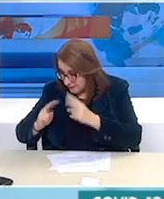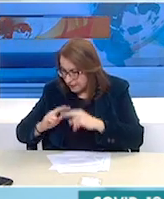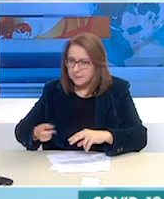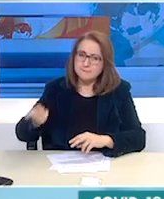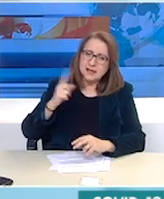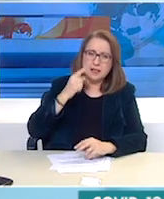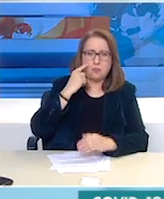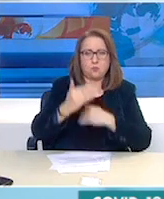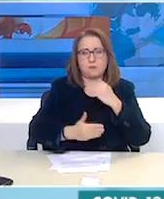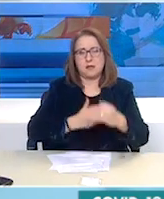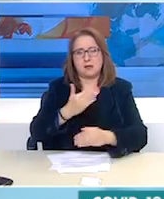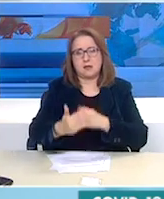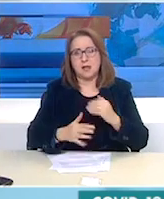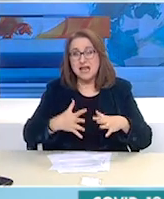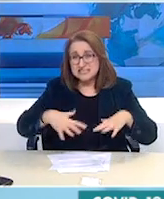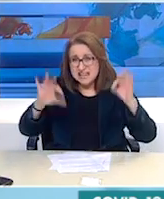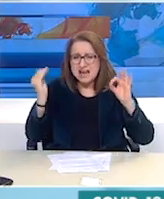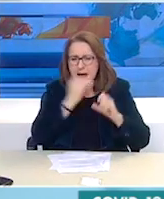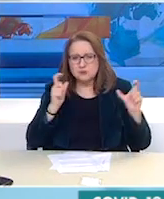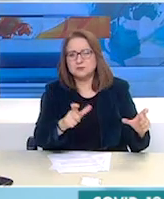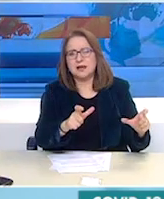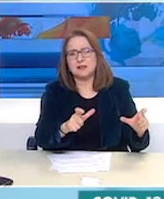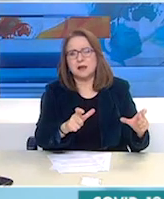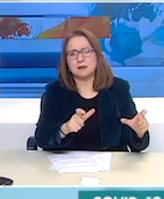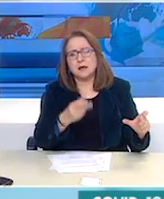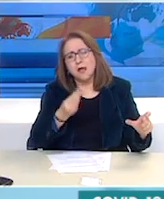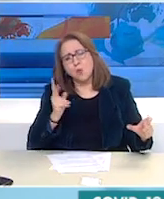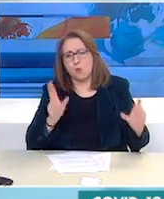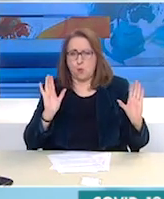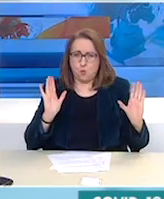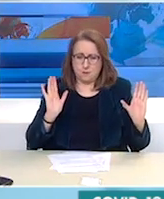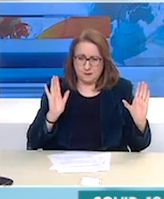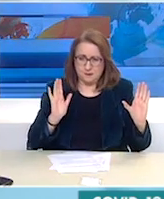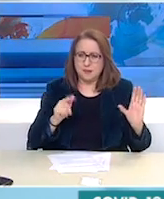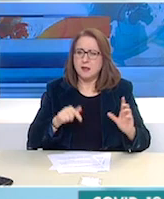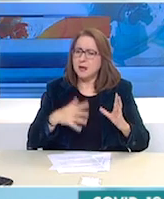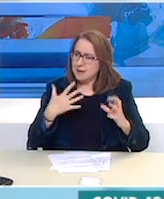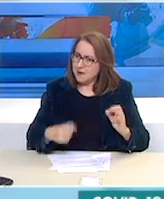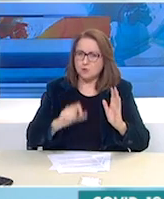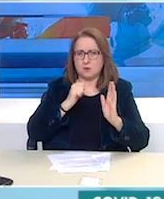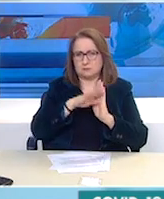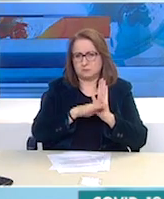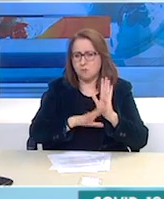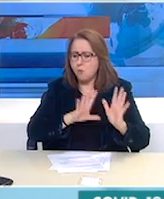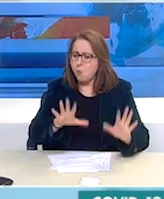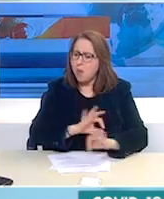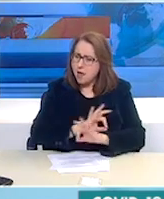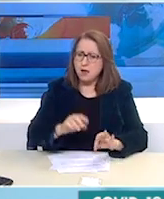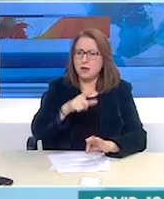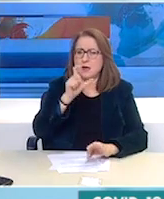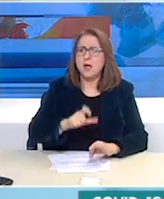από εκεί και πέρα να προχωρήσουμε με τις οδηγίες που ο ΕΟΔΗ ήδη έχει εγχειρήσει στο προσωπικό και στην